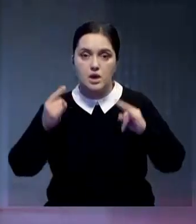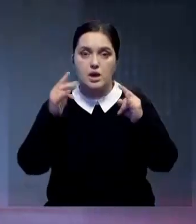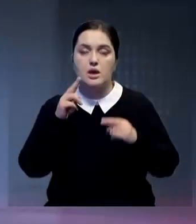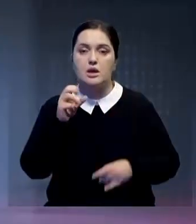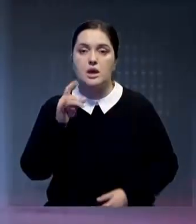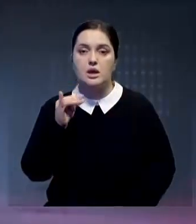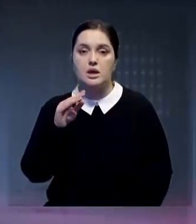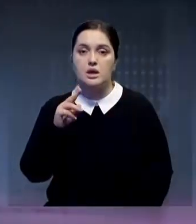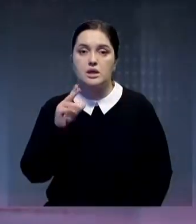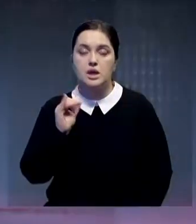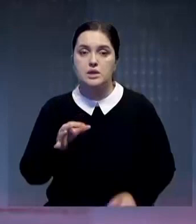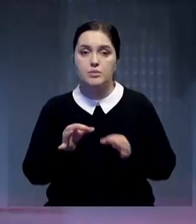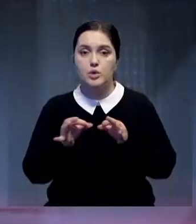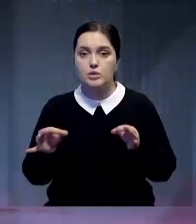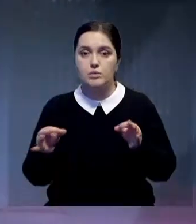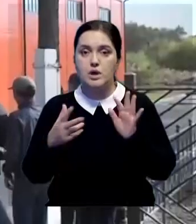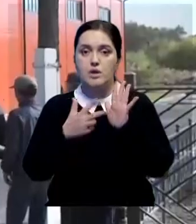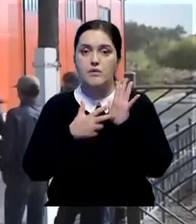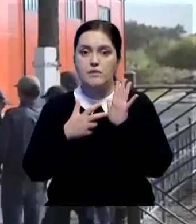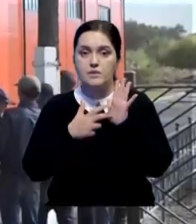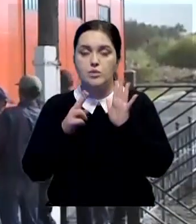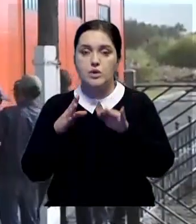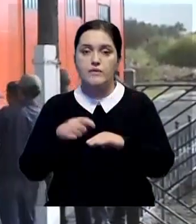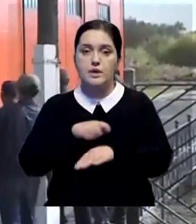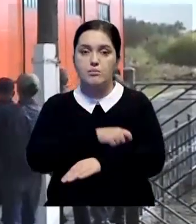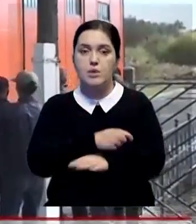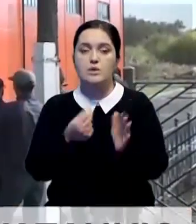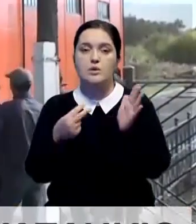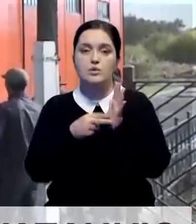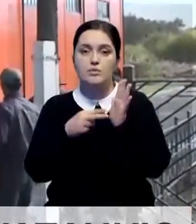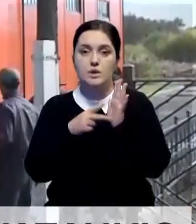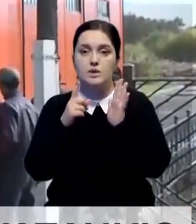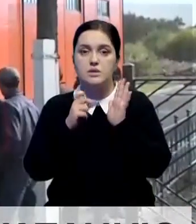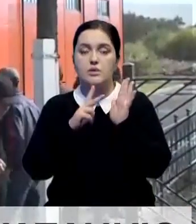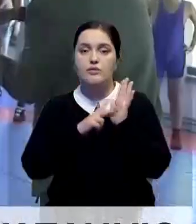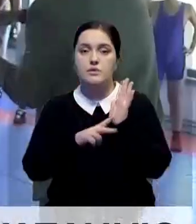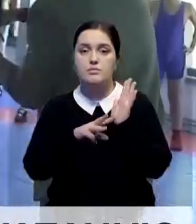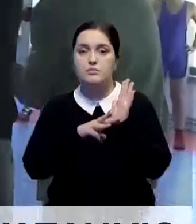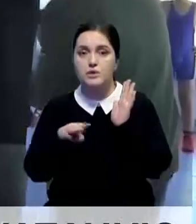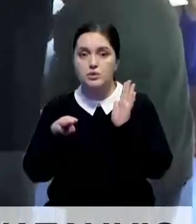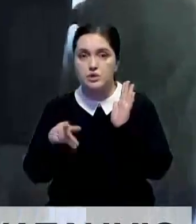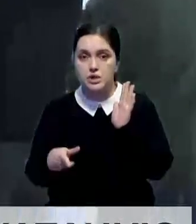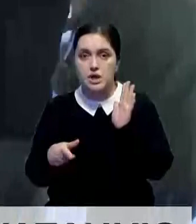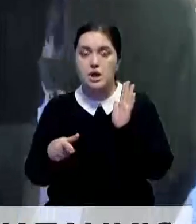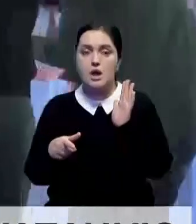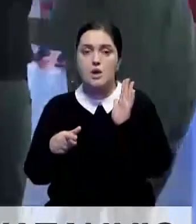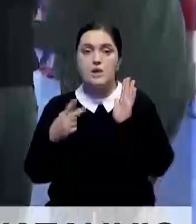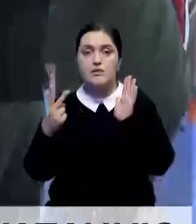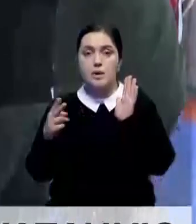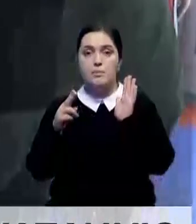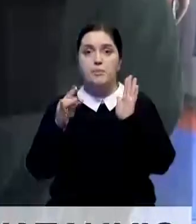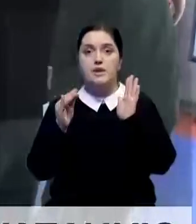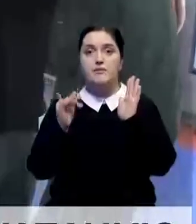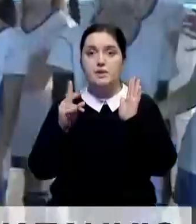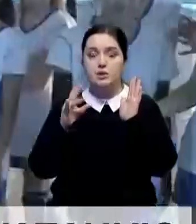блочно-модульный спортивный комплекс в Каратальском районе площадью свыше 800 квадратных метров и стоимостью почти 180 миллионов тенге. Другие два